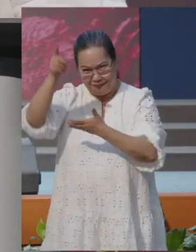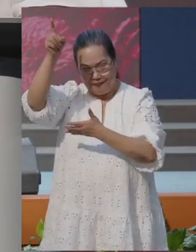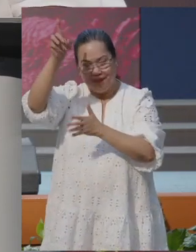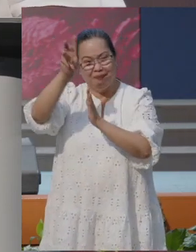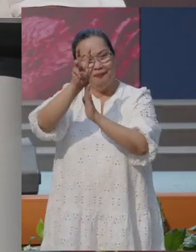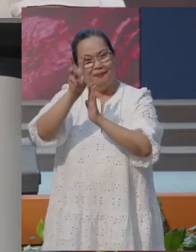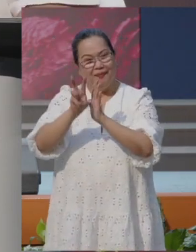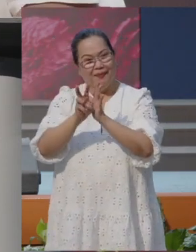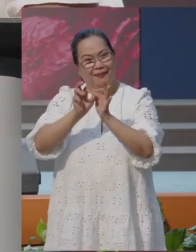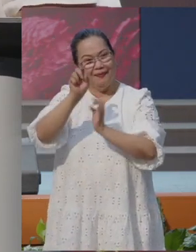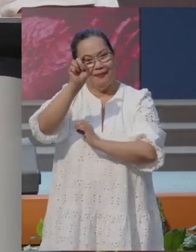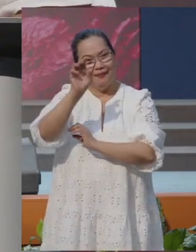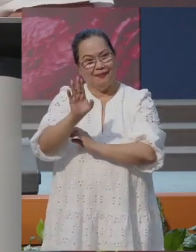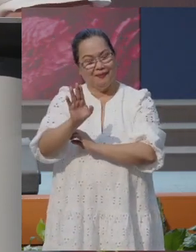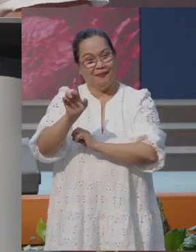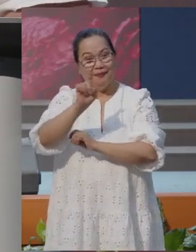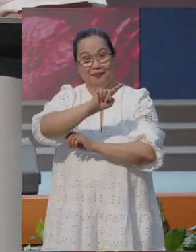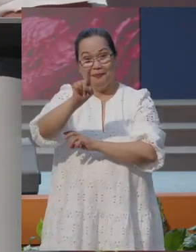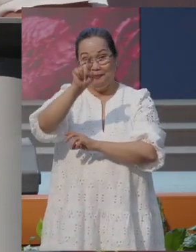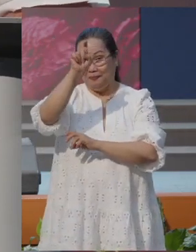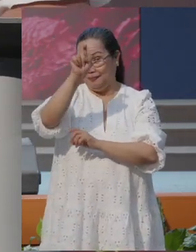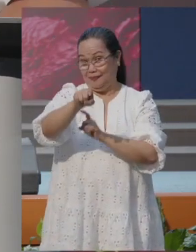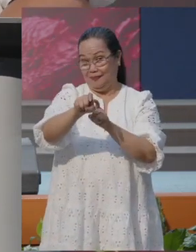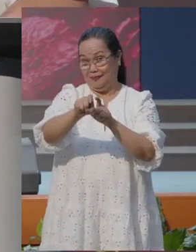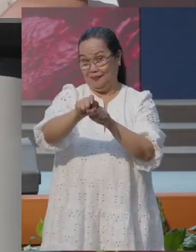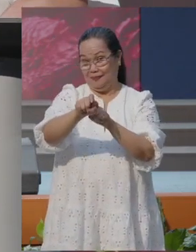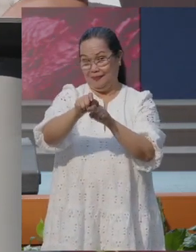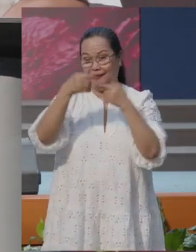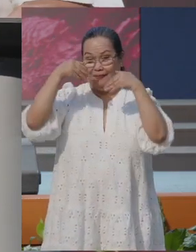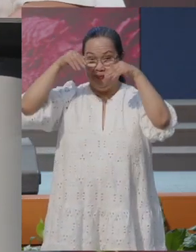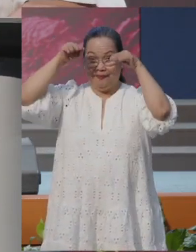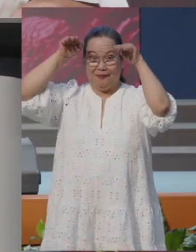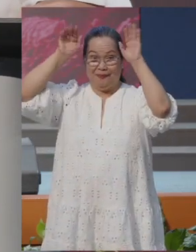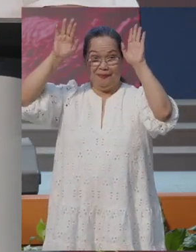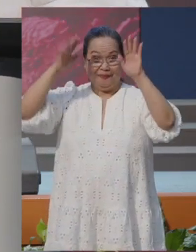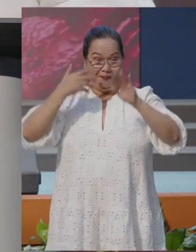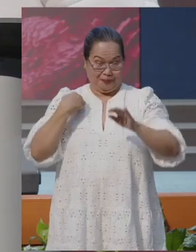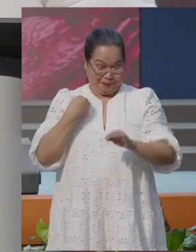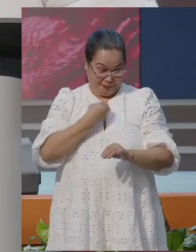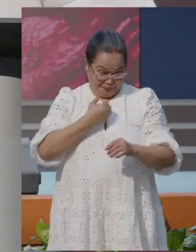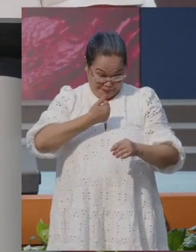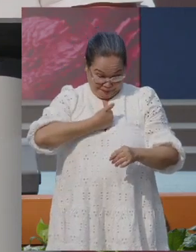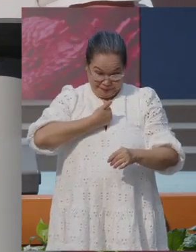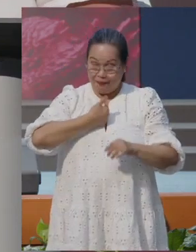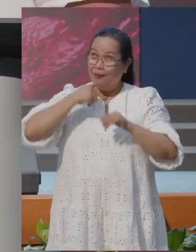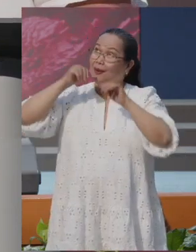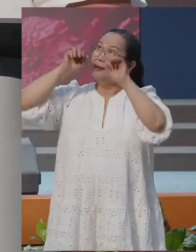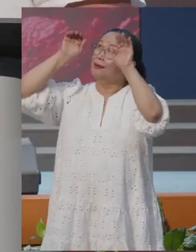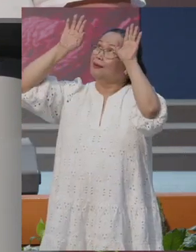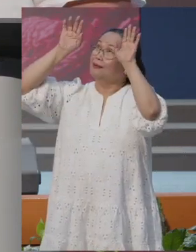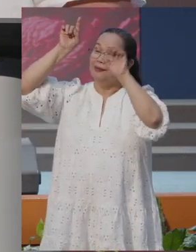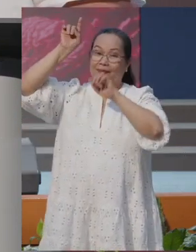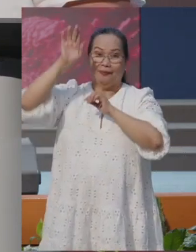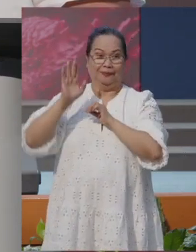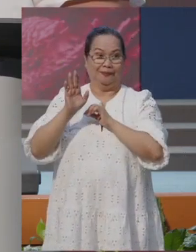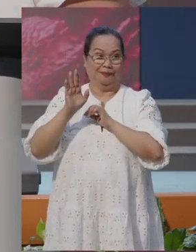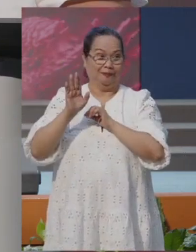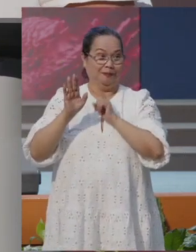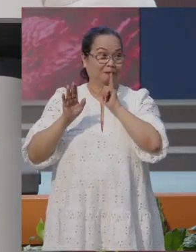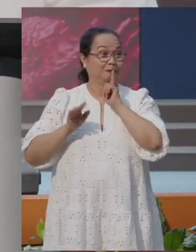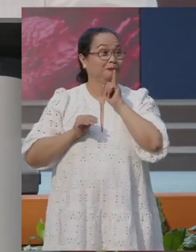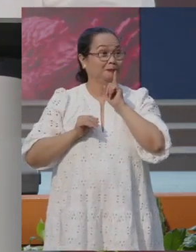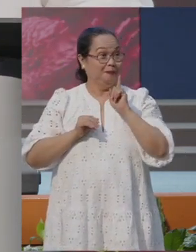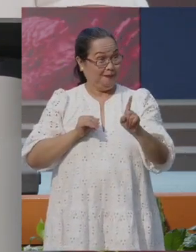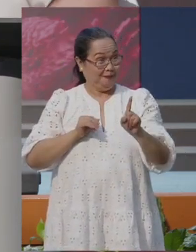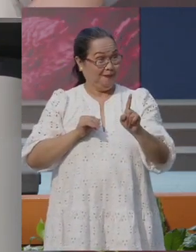na ito. Ngunit kailangan nating isuko ang ating sarili sa Kanya. Tunay nga